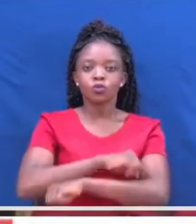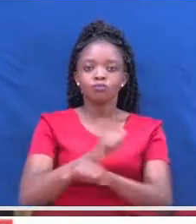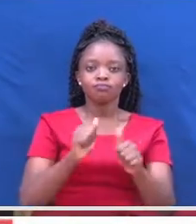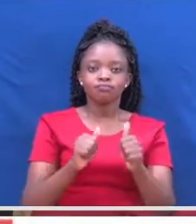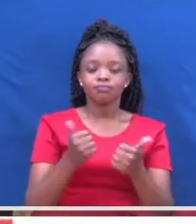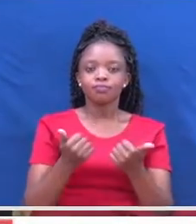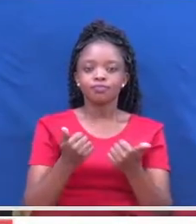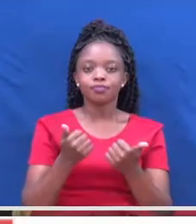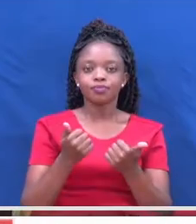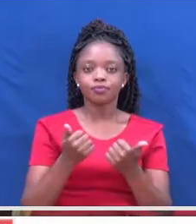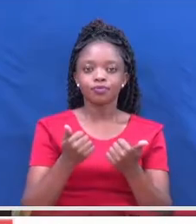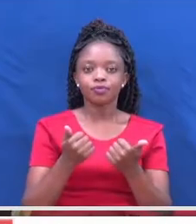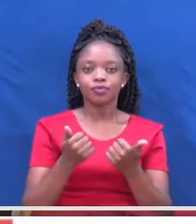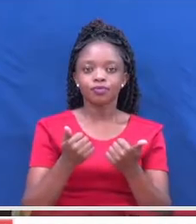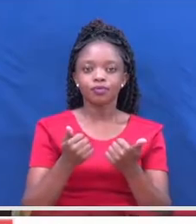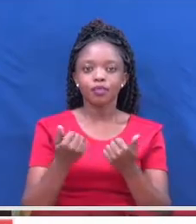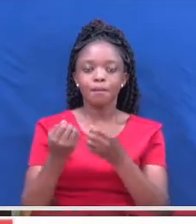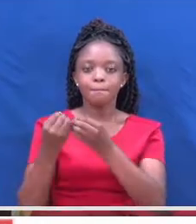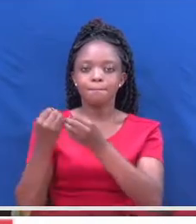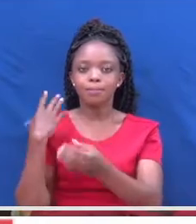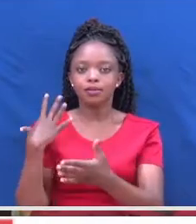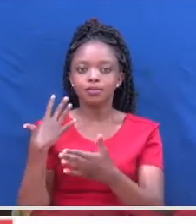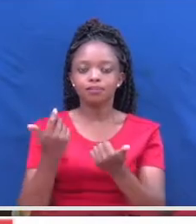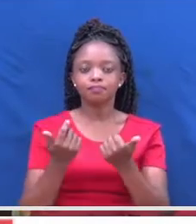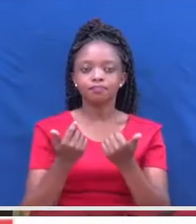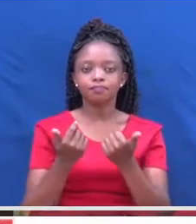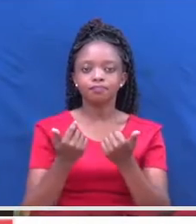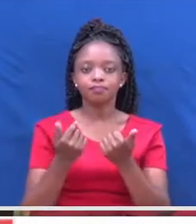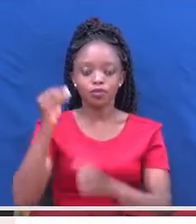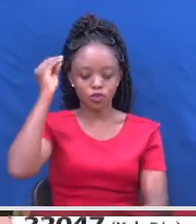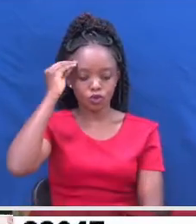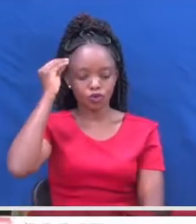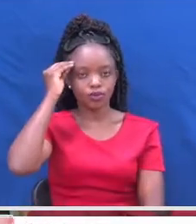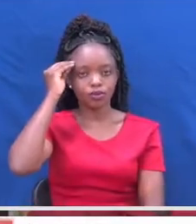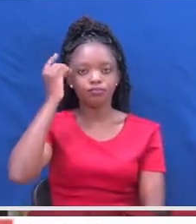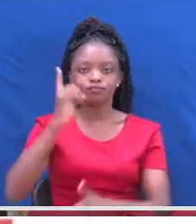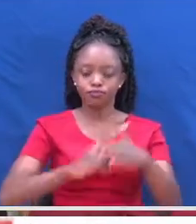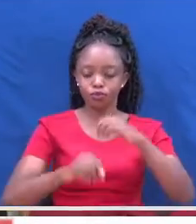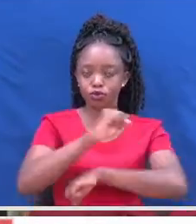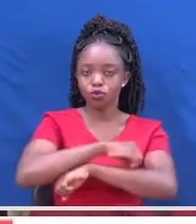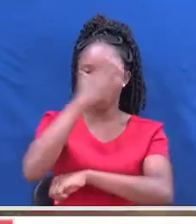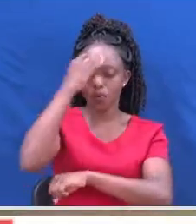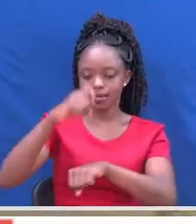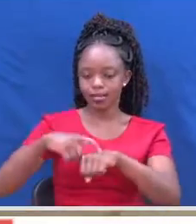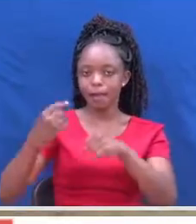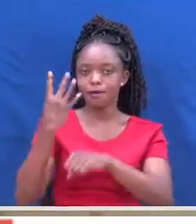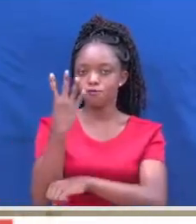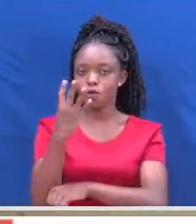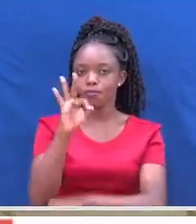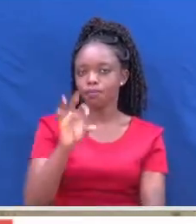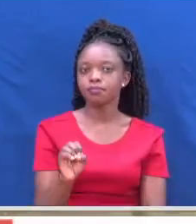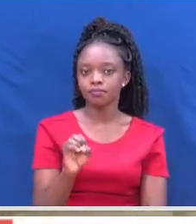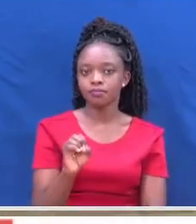Kisii School, the first batch ya gari ambayo ilitoka ya kwenda Kisii School, wanafunzi wa kwanza nafikiri karibu kufika shuleni sababu ilitoka hapa saa 10 na nusu. We concentrate